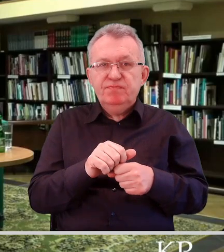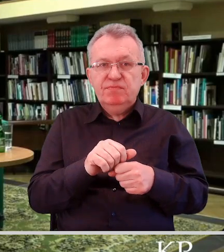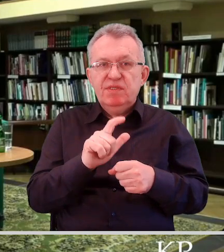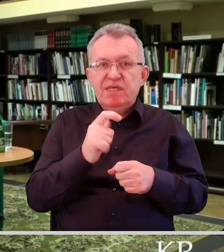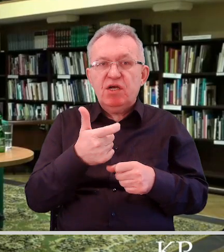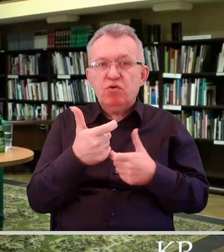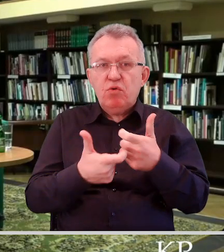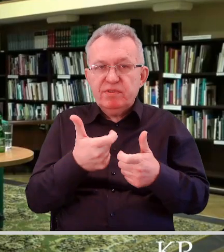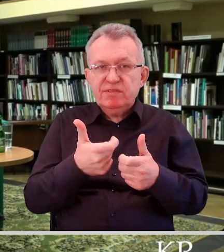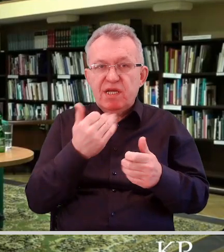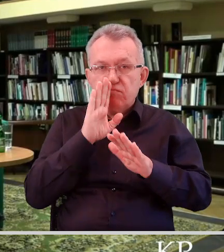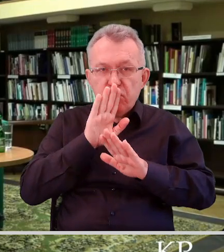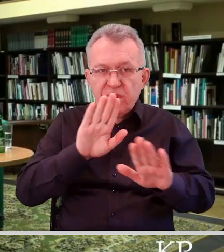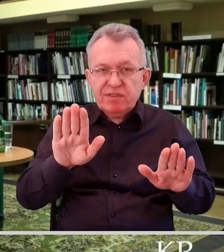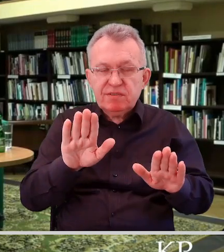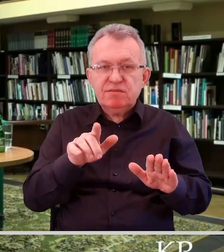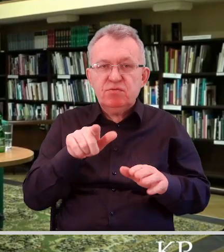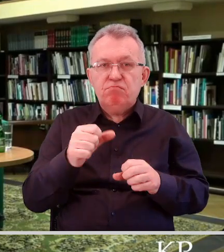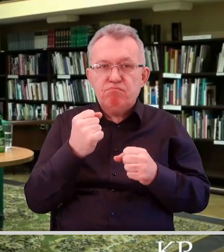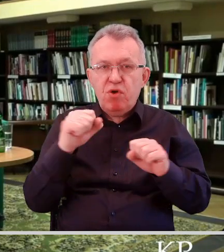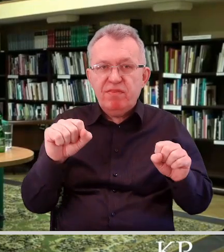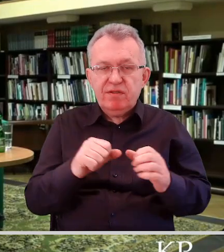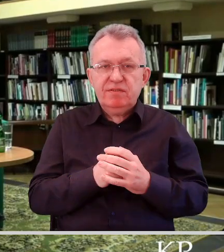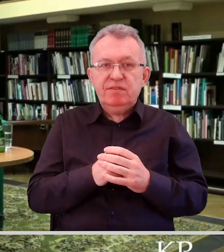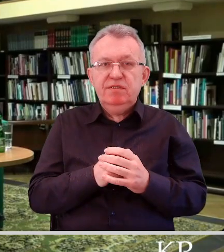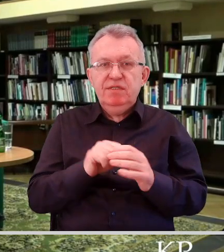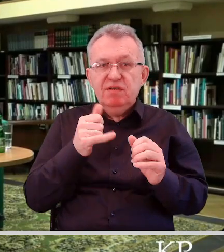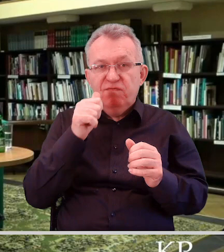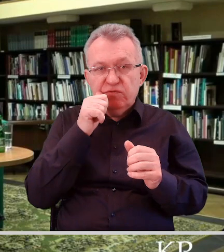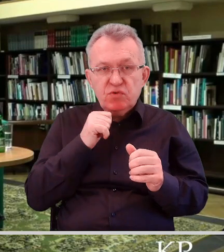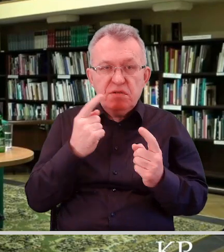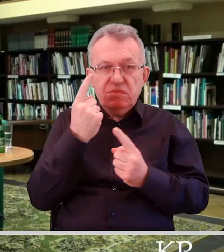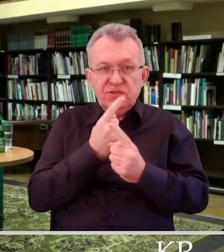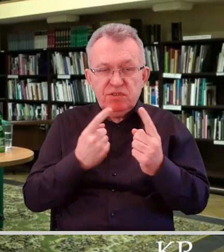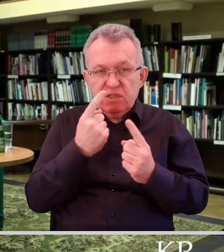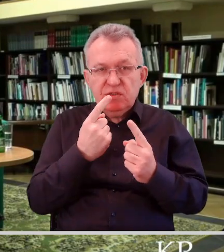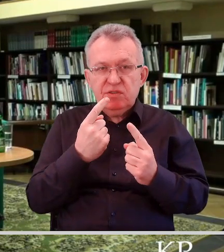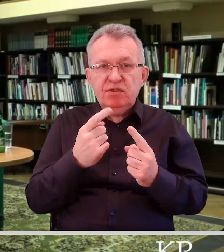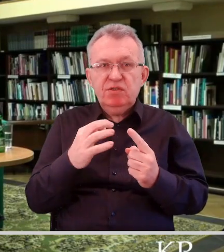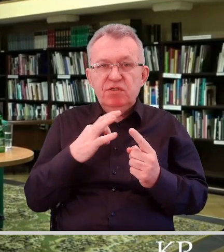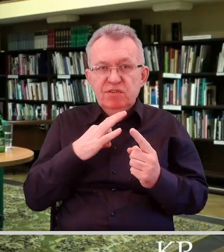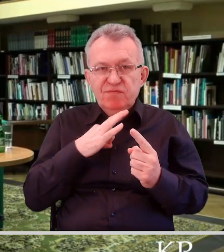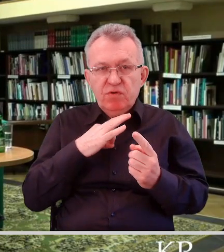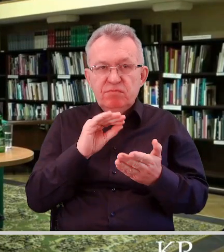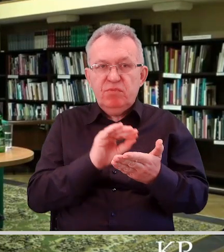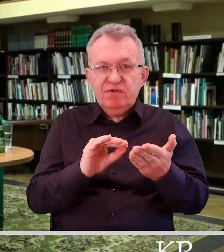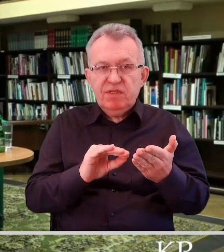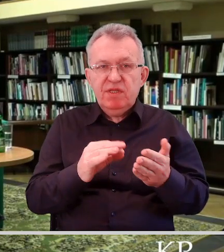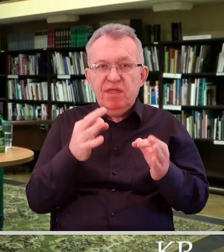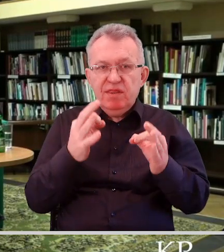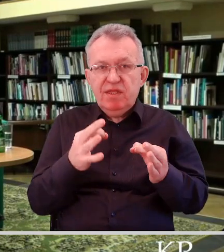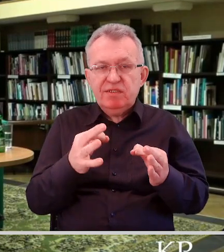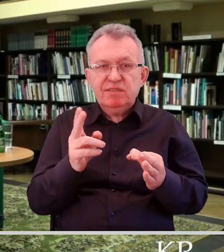poprowadzić, jak pokazać taką bohaterkę. I oczywiście już wczoraj myślałam o wątkach swoich powieści, a teraz,